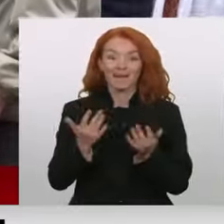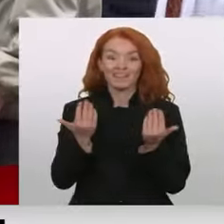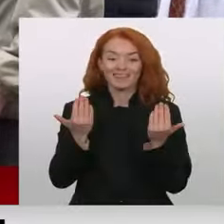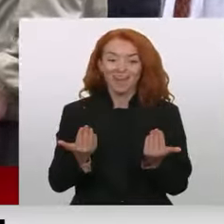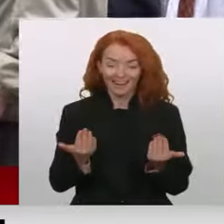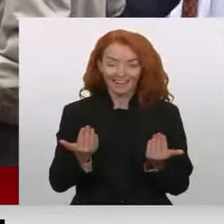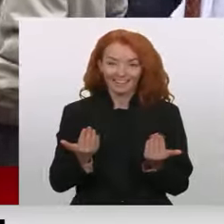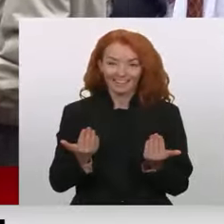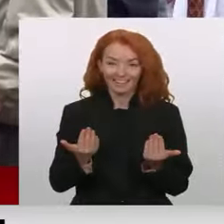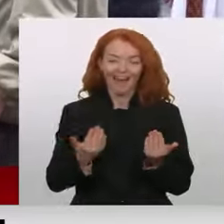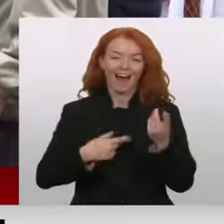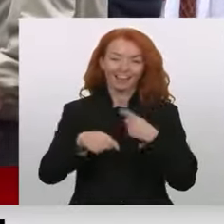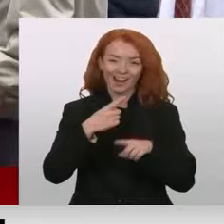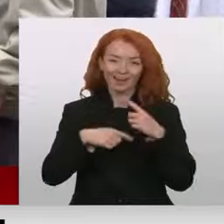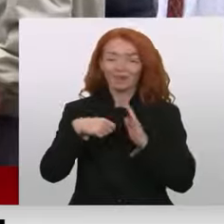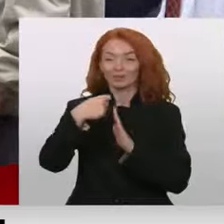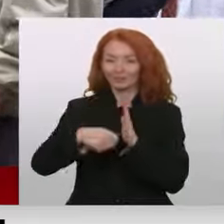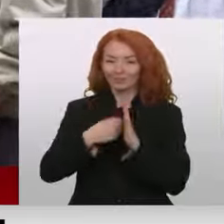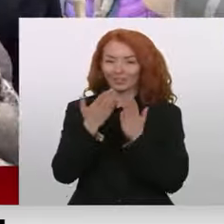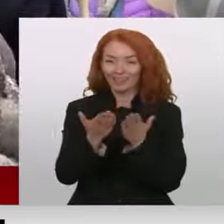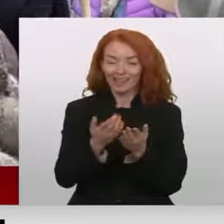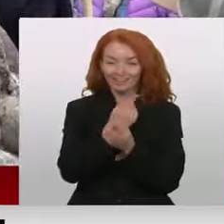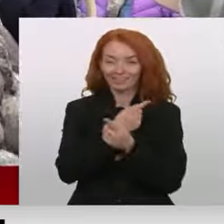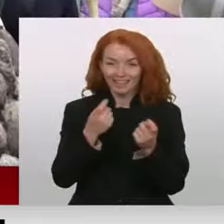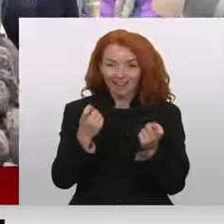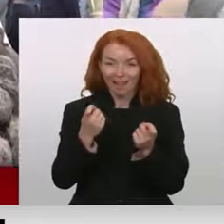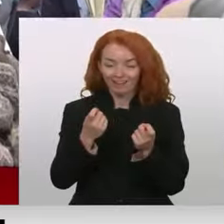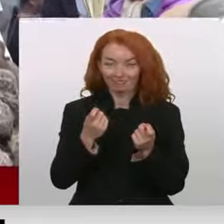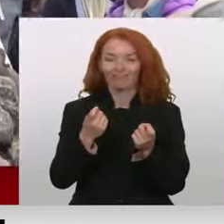vien laiks atgriezties studijā ar ziņām par to, kā šī diena pagājusi Rīgā.